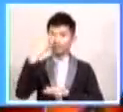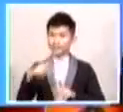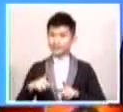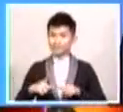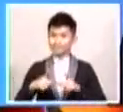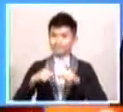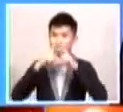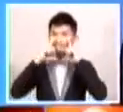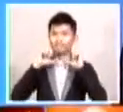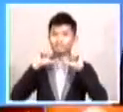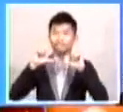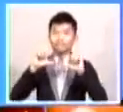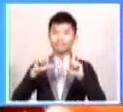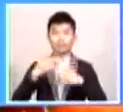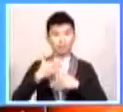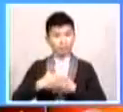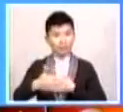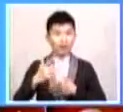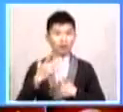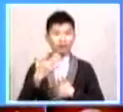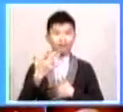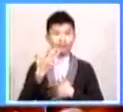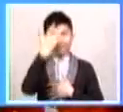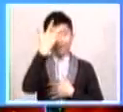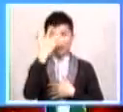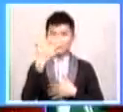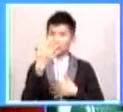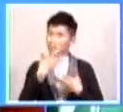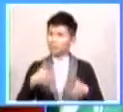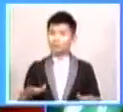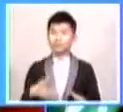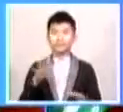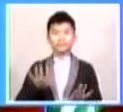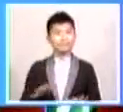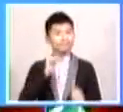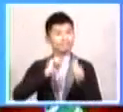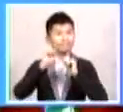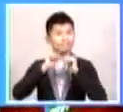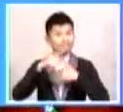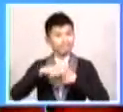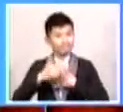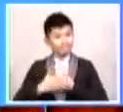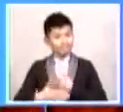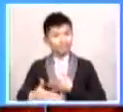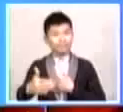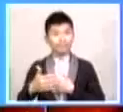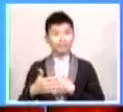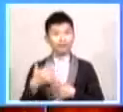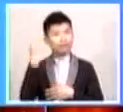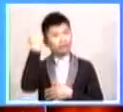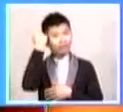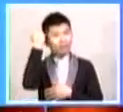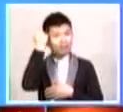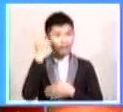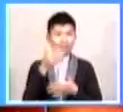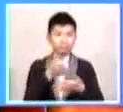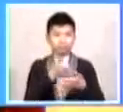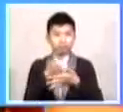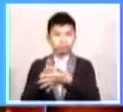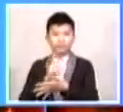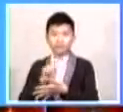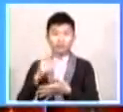的过程绝对不是一帆风顺。现在回想起来，这个中间的艰辛，没有